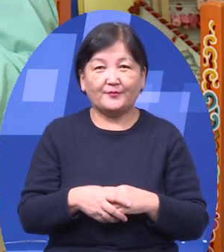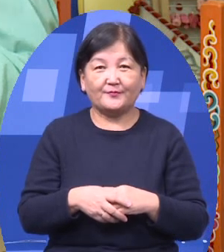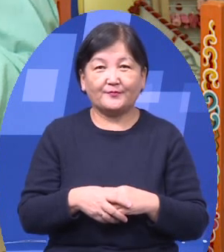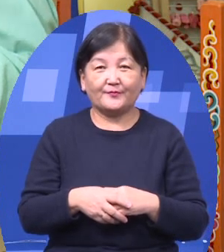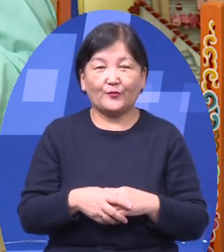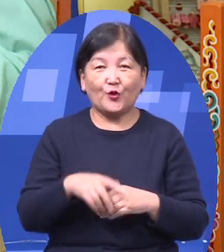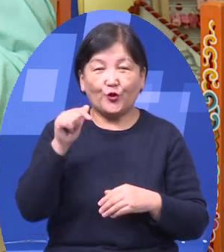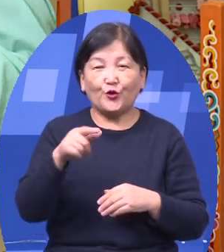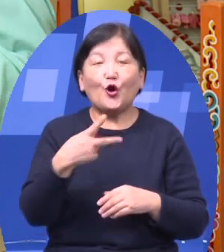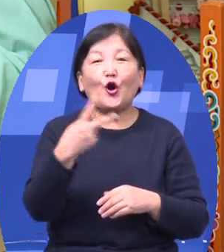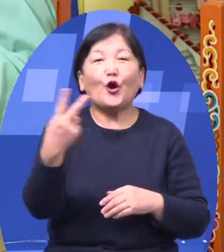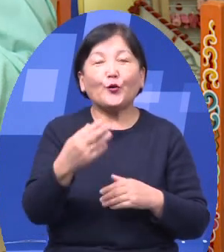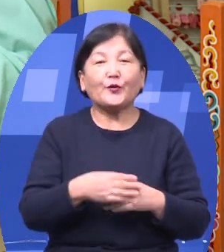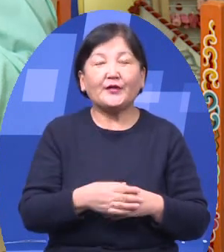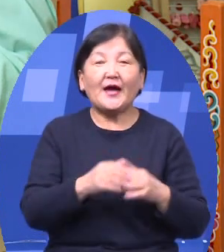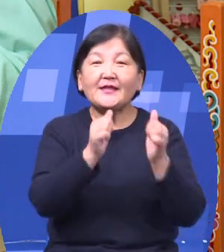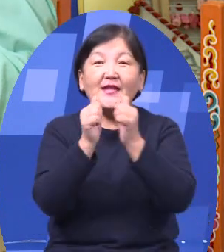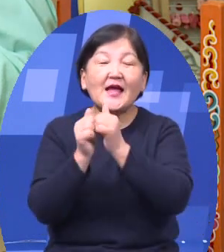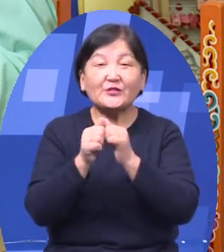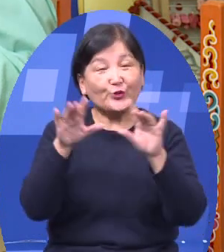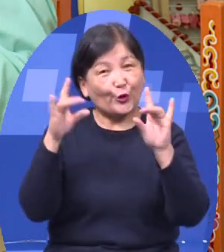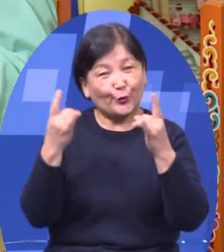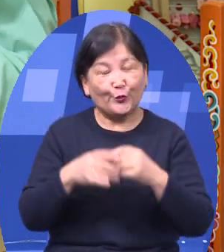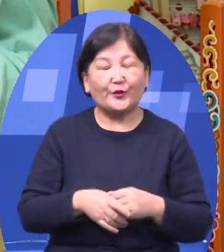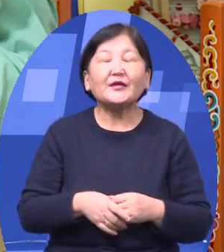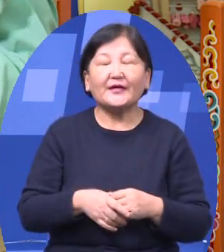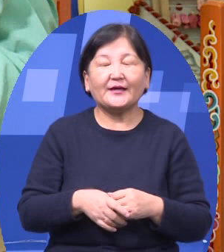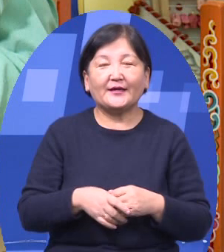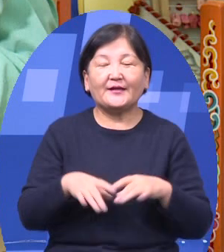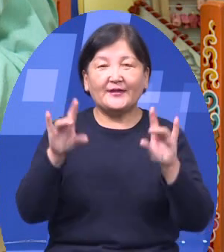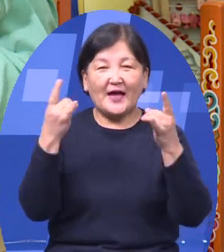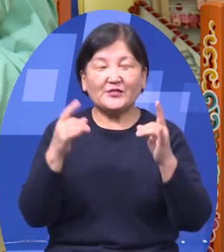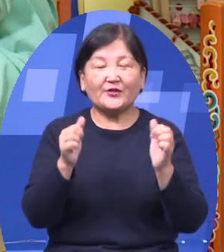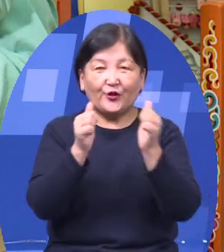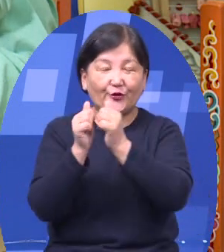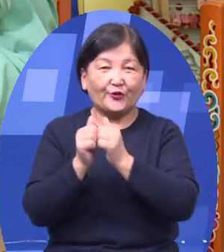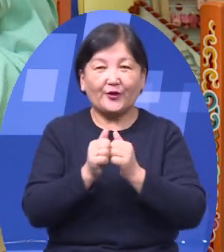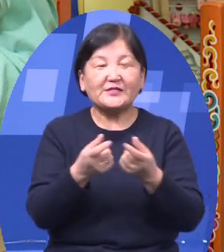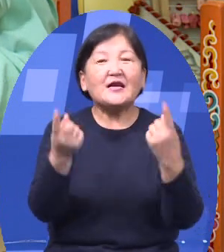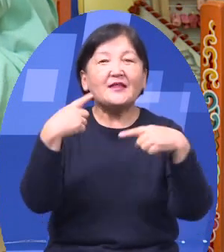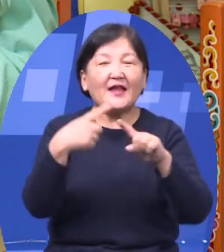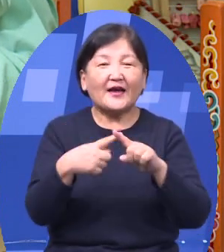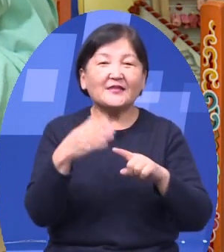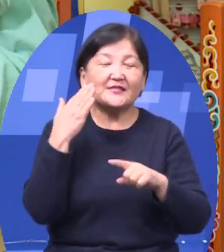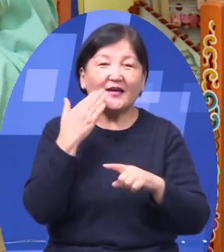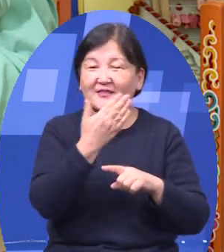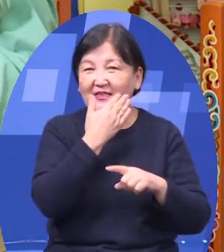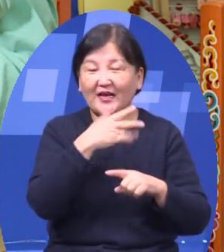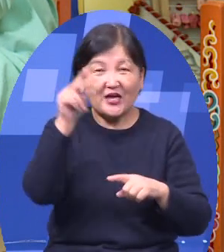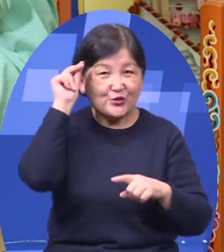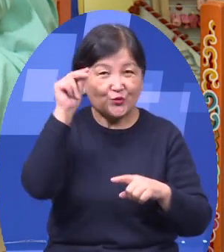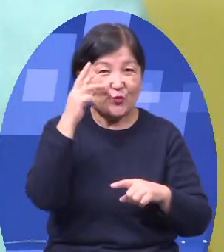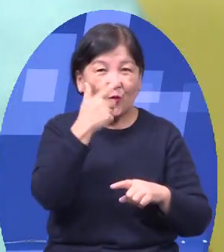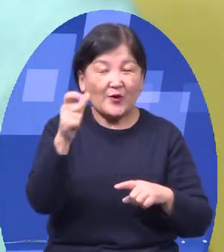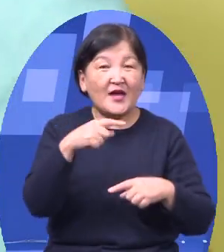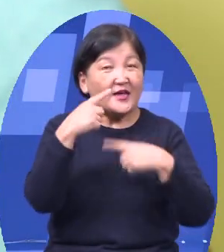За, одоо хоёулаа найз олж тоглох уу? Тэгээ. Тэгвэл найзууд олж тоглохдоо дахиад сая сурсан мэдлэгээнийг үгээ хэлнэ